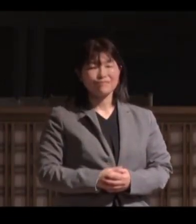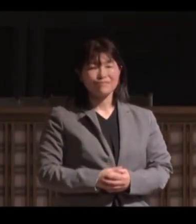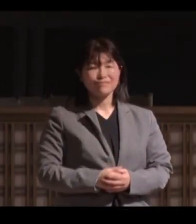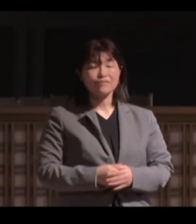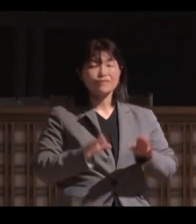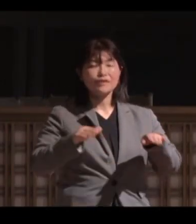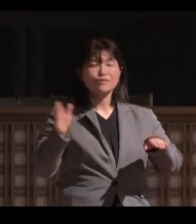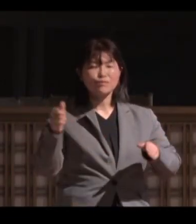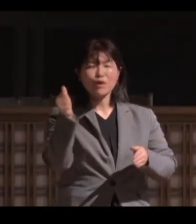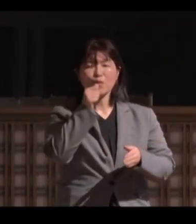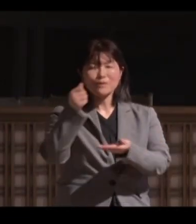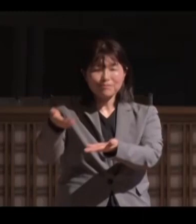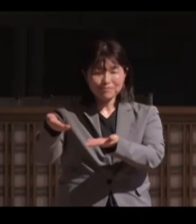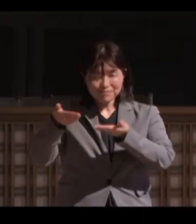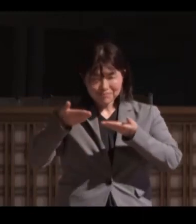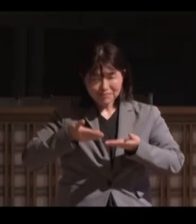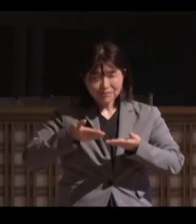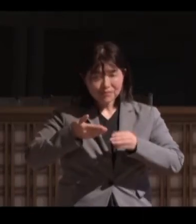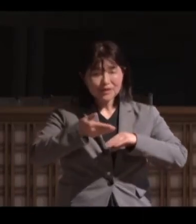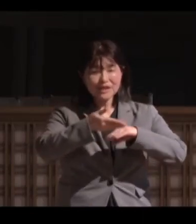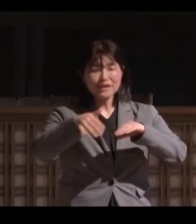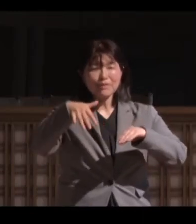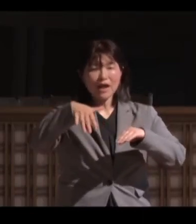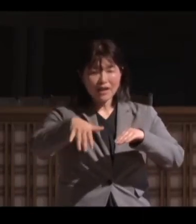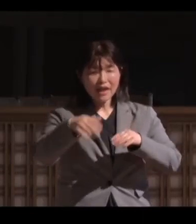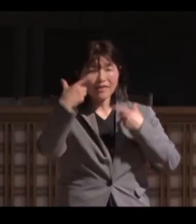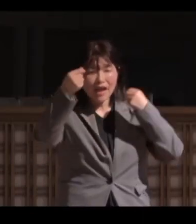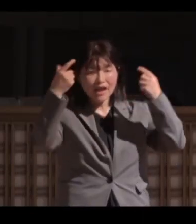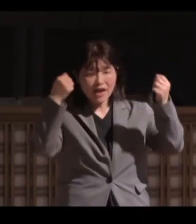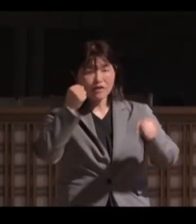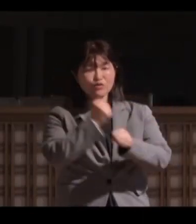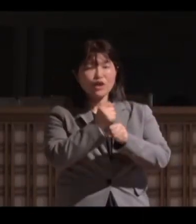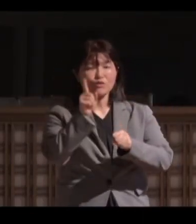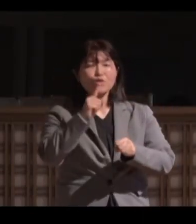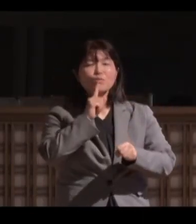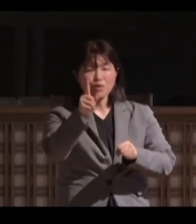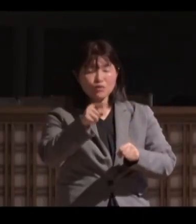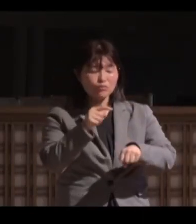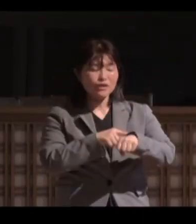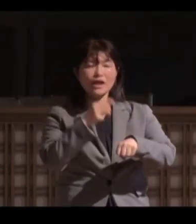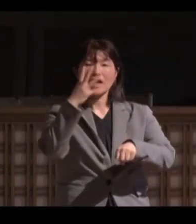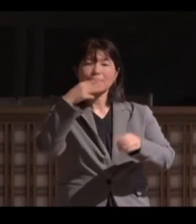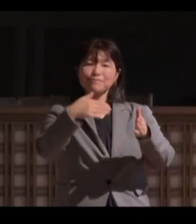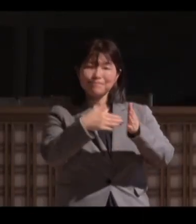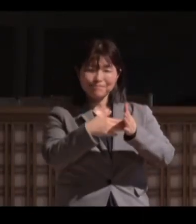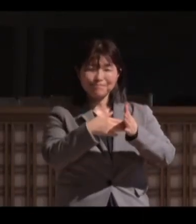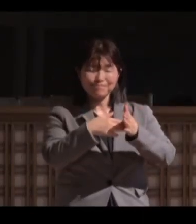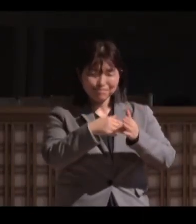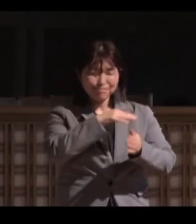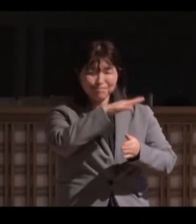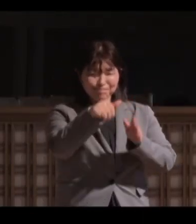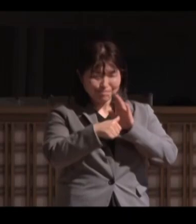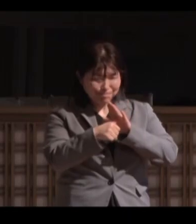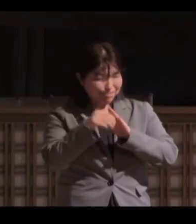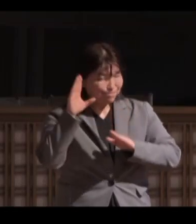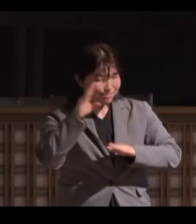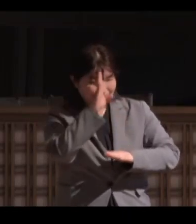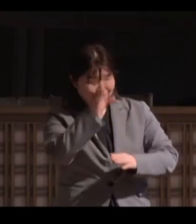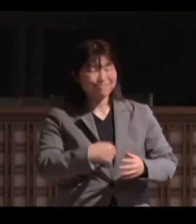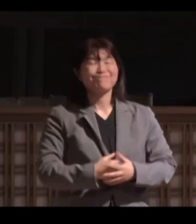えただいまご紹介いただきました島根大学の作野と申しますえ3時まで少しご辛抱いただければと